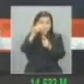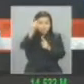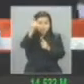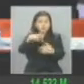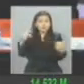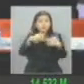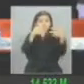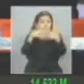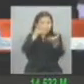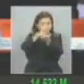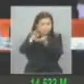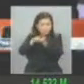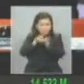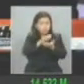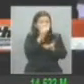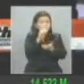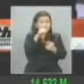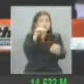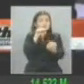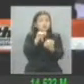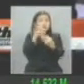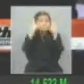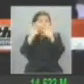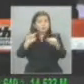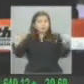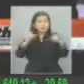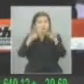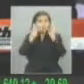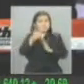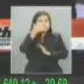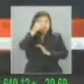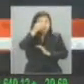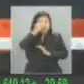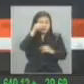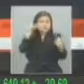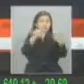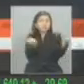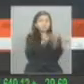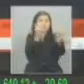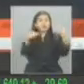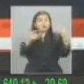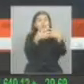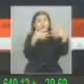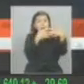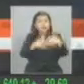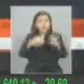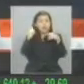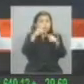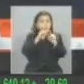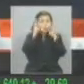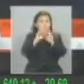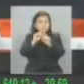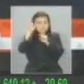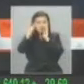รัฐได้ข้อมูลมากมายที่จะนำไปสู่การระบุตัวผู้ก่อการร้ายเบอร์1และเบอร์2ซึ่งข้อมูลที่ได้มีมากพอ